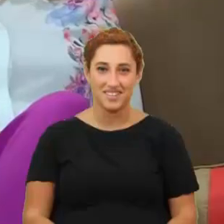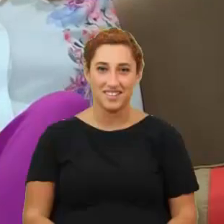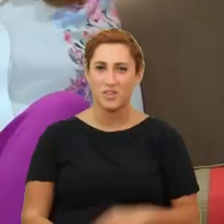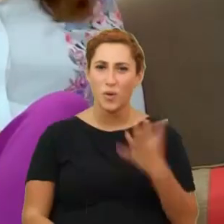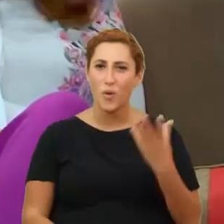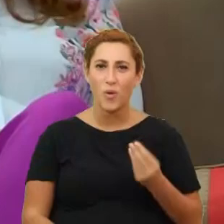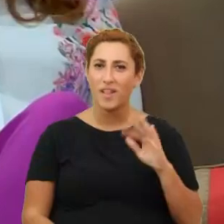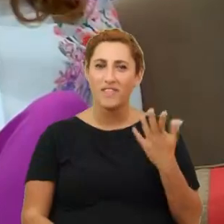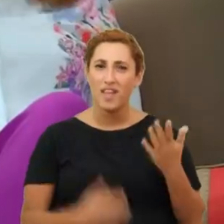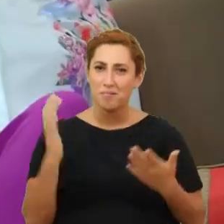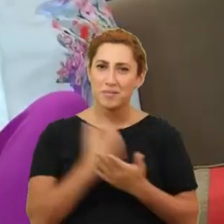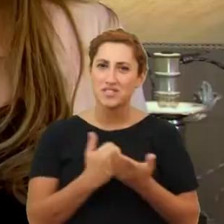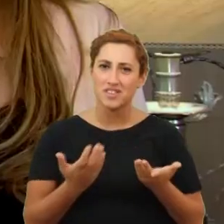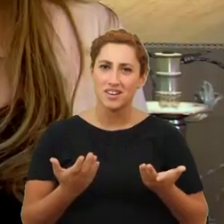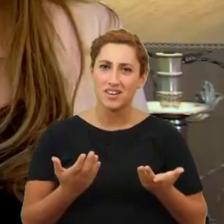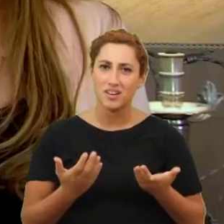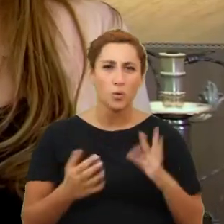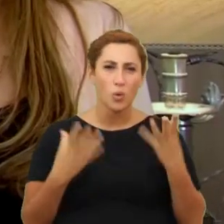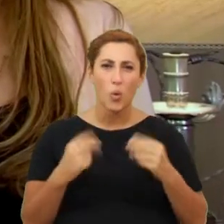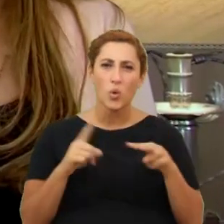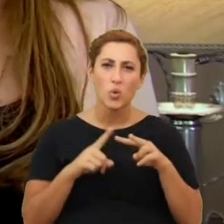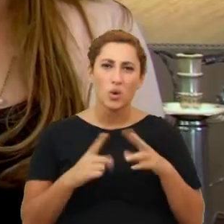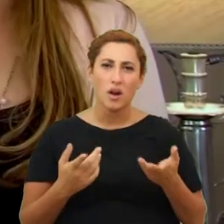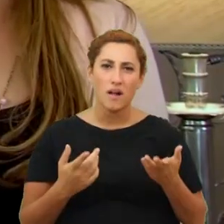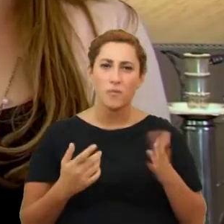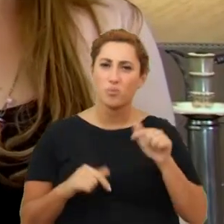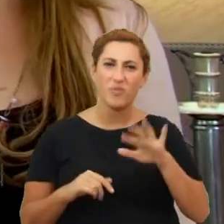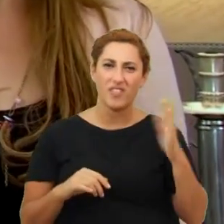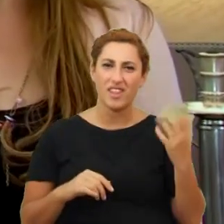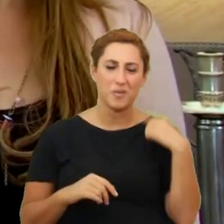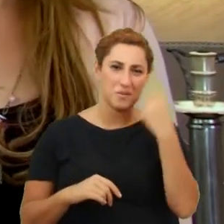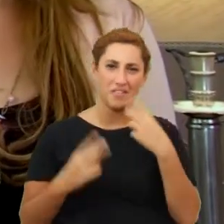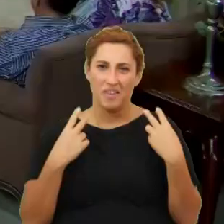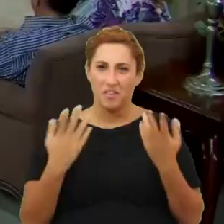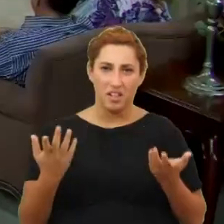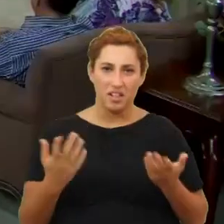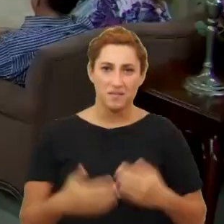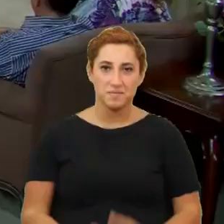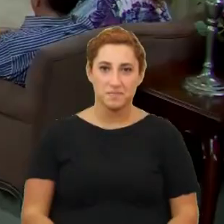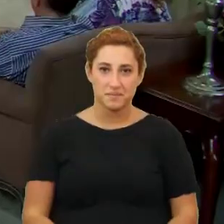Ya ne oluyor, neyi başardınız? Ne oluyor Nurhan? Hani nedir bu tavırlar filan?